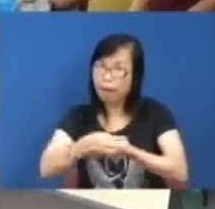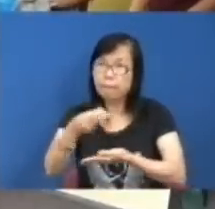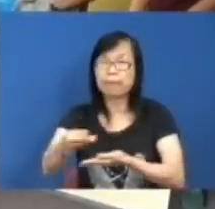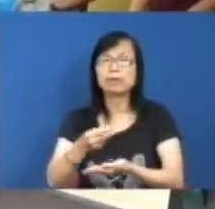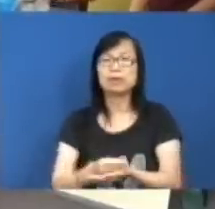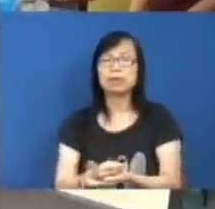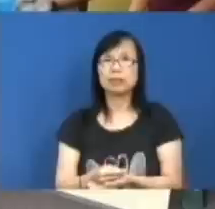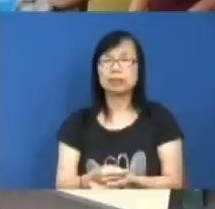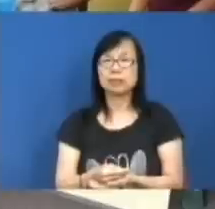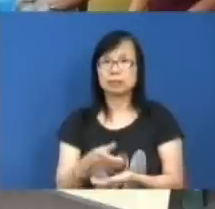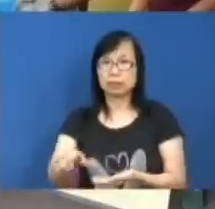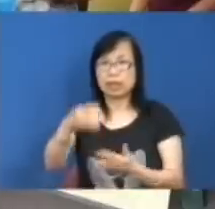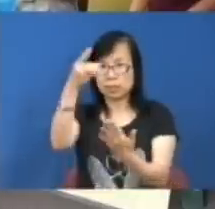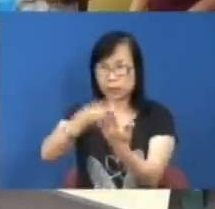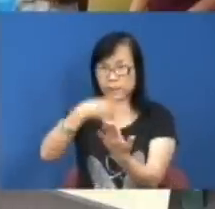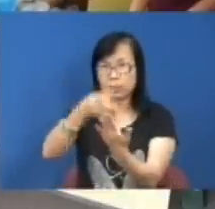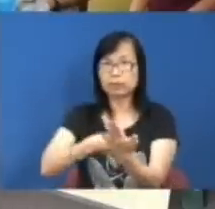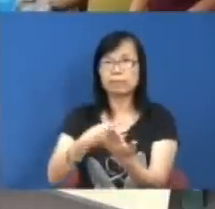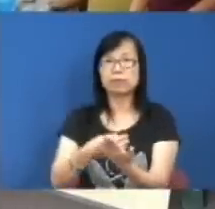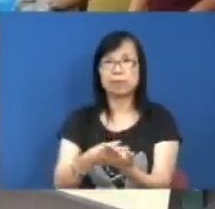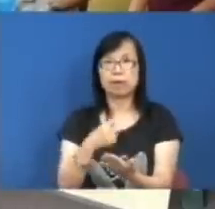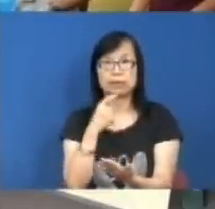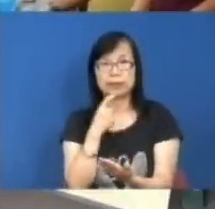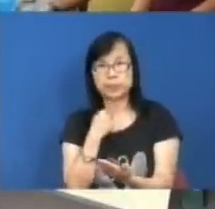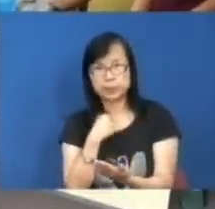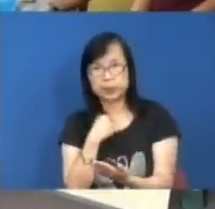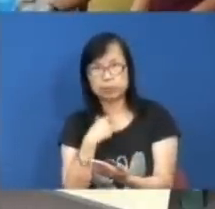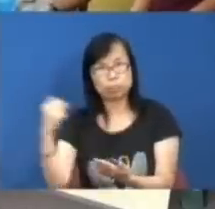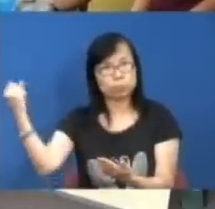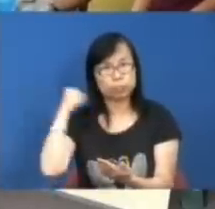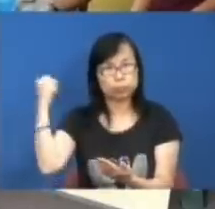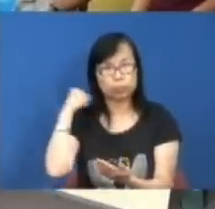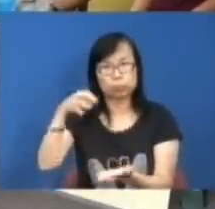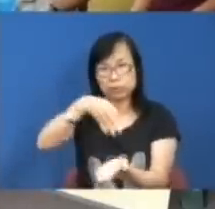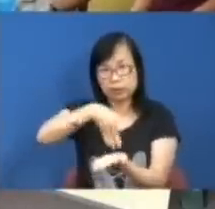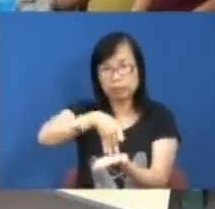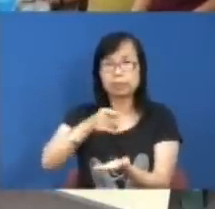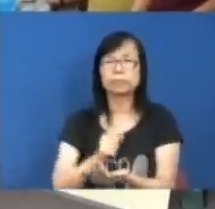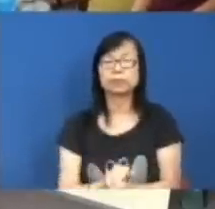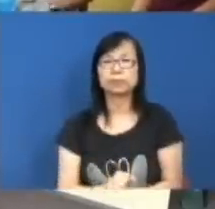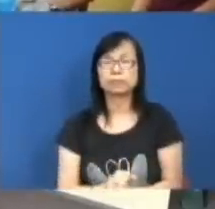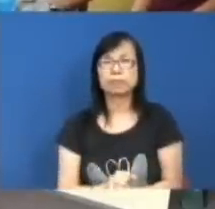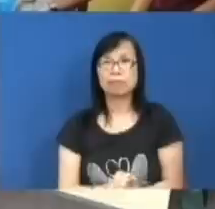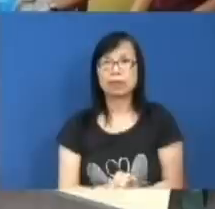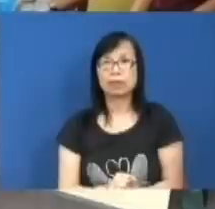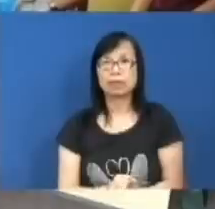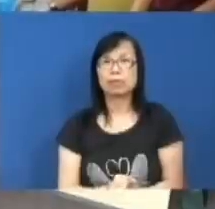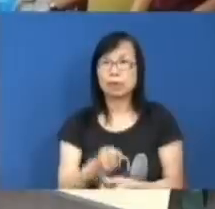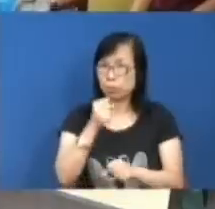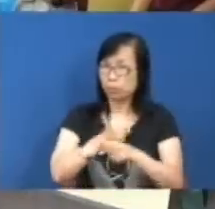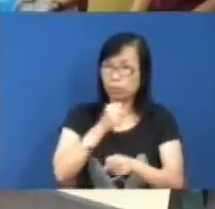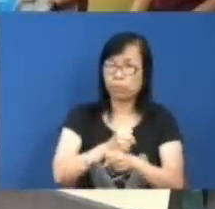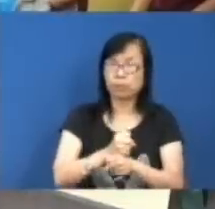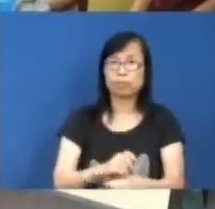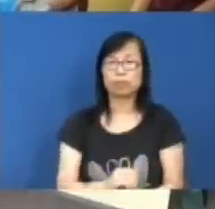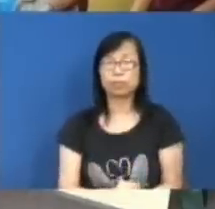喺嗰個成個過程咧，我哋都會採取一個比較積極啲嘅參與嘅角度，去到處理翻。